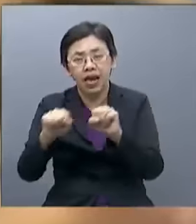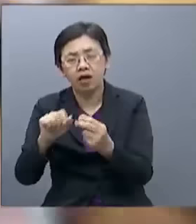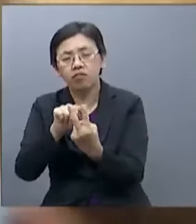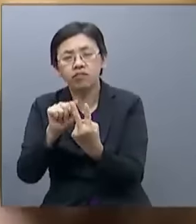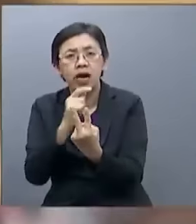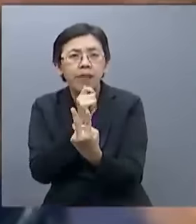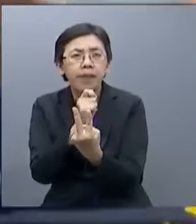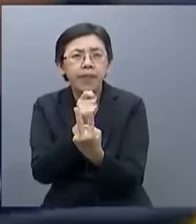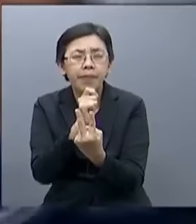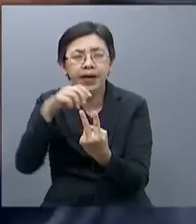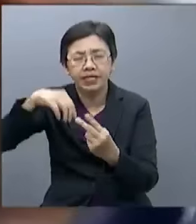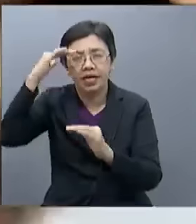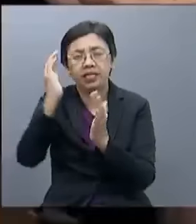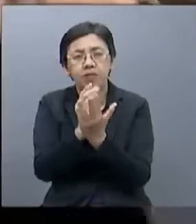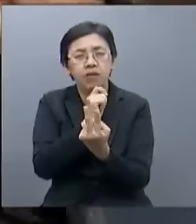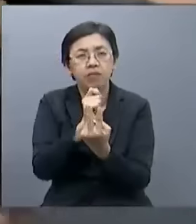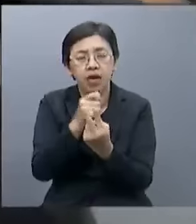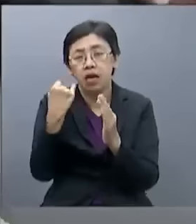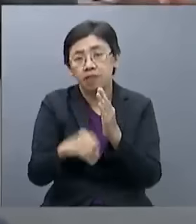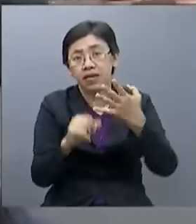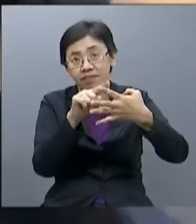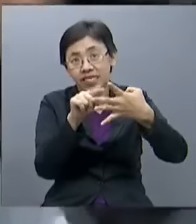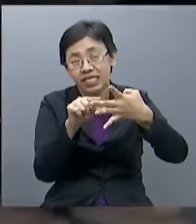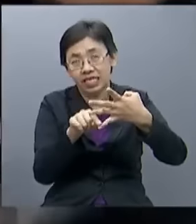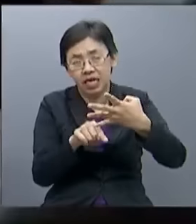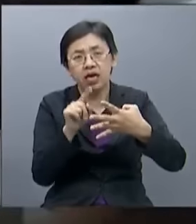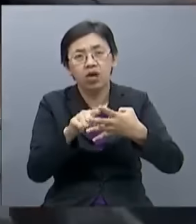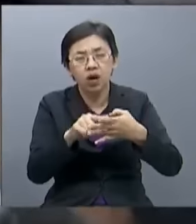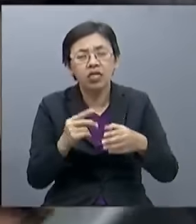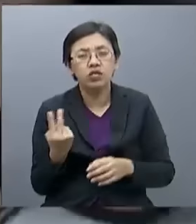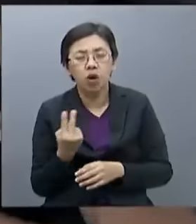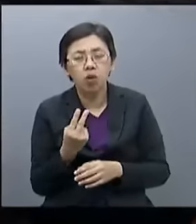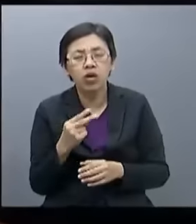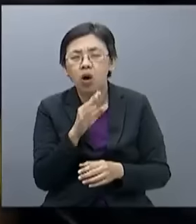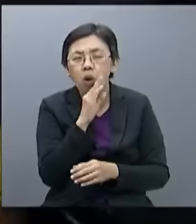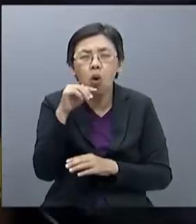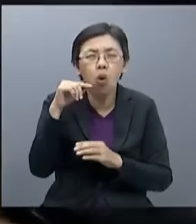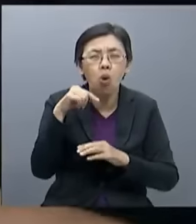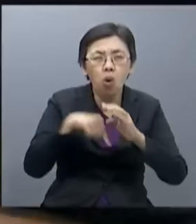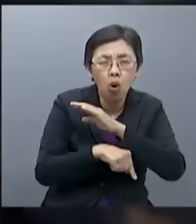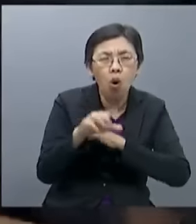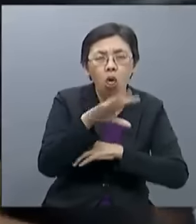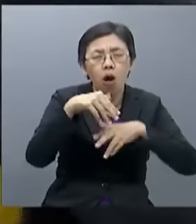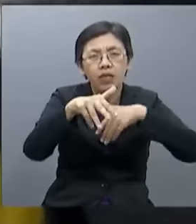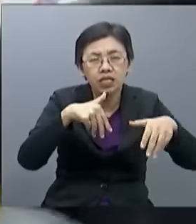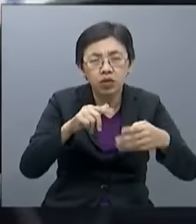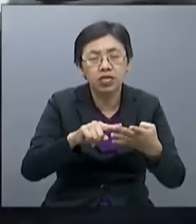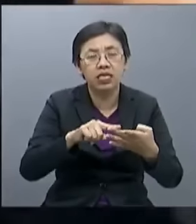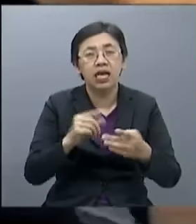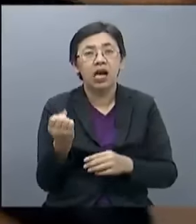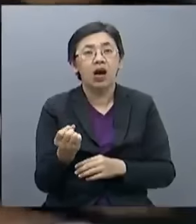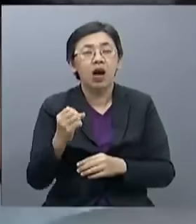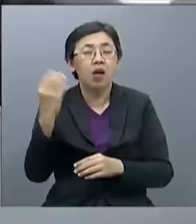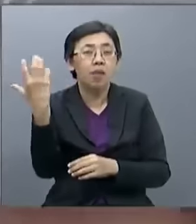องบังคับการปราบปรามแจ้ง4ข้อกล่าวหานะคะร่วมกันช่อโกงประชาชนร่วมกันนำเข้าระบบคอมพิวเตอร์